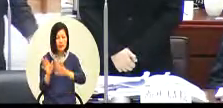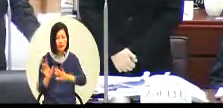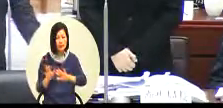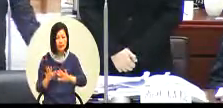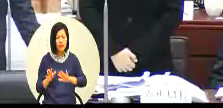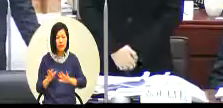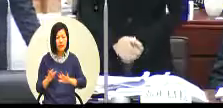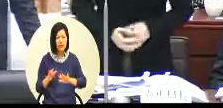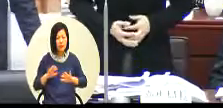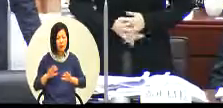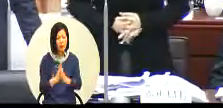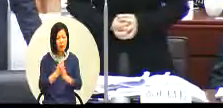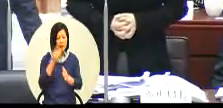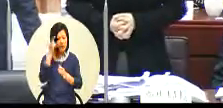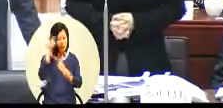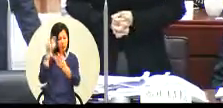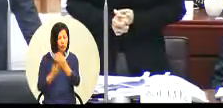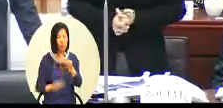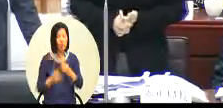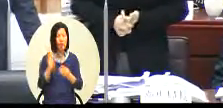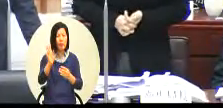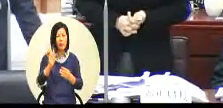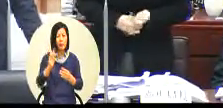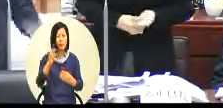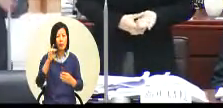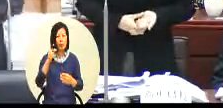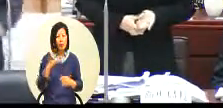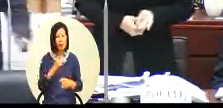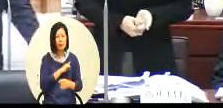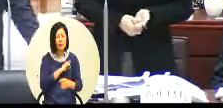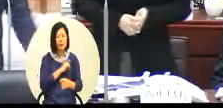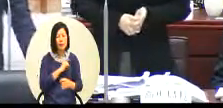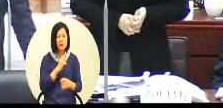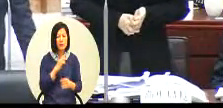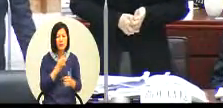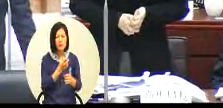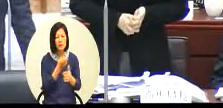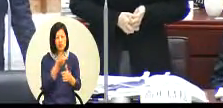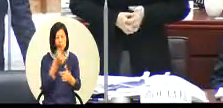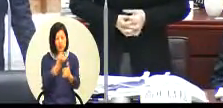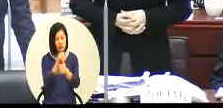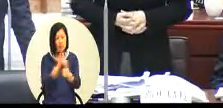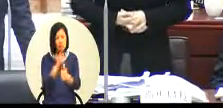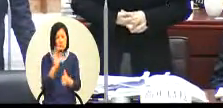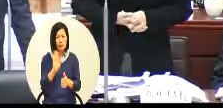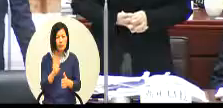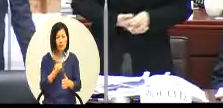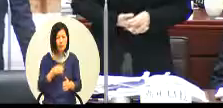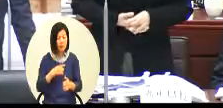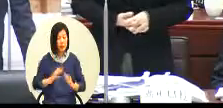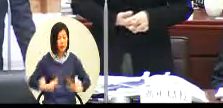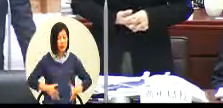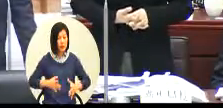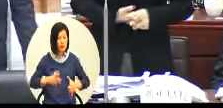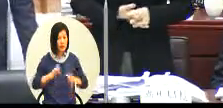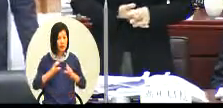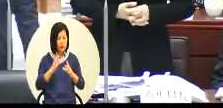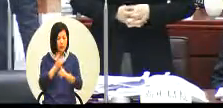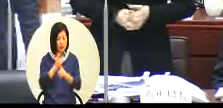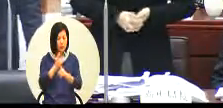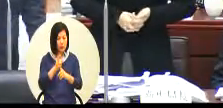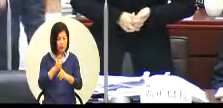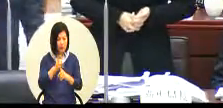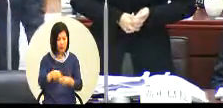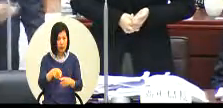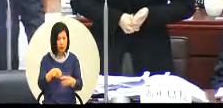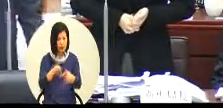跳到我们失智或者失能这个部分，就是我们的重要的精神嘛，是不是？所以说，在这个重要的精